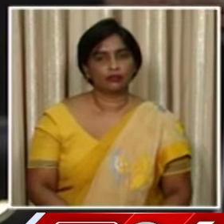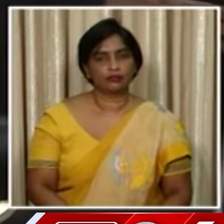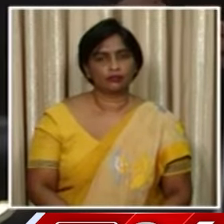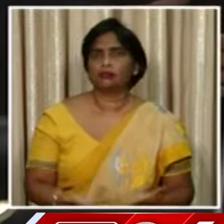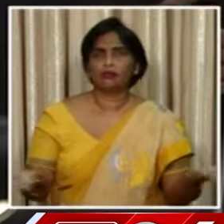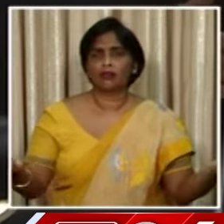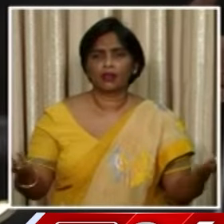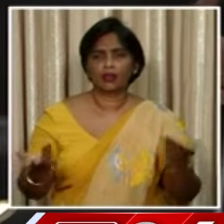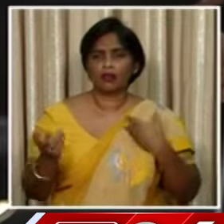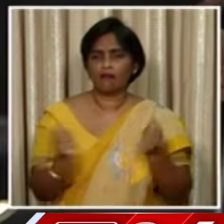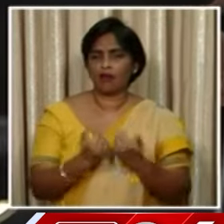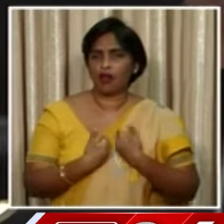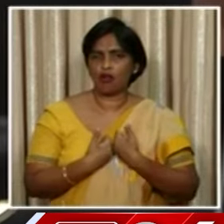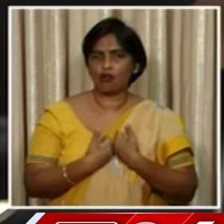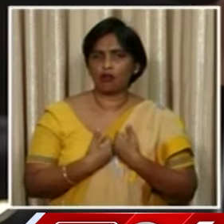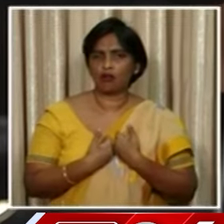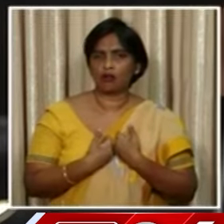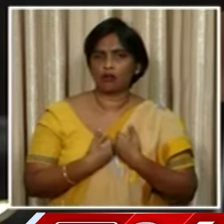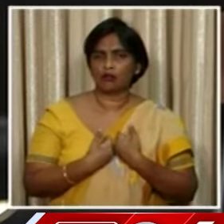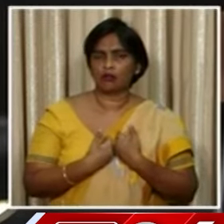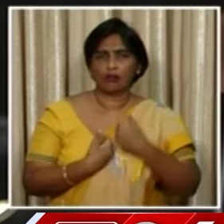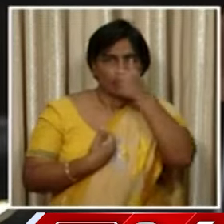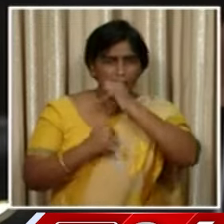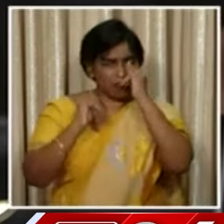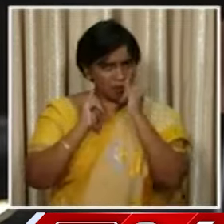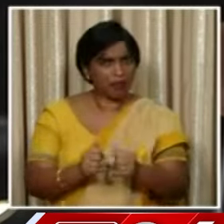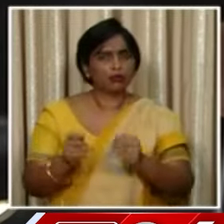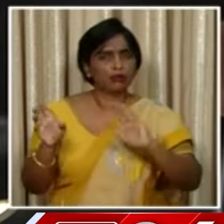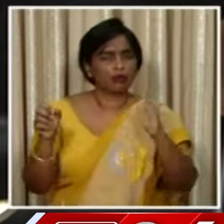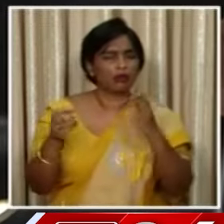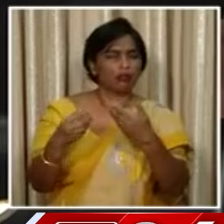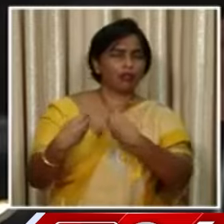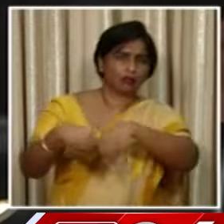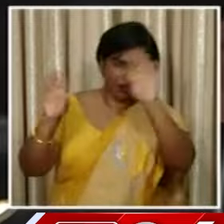මොකද්ද මට කරන්න කියන්නේ? මේක වංචා දූෂණ වහන්නද කියන්නේ?